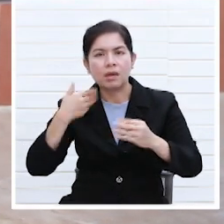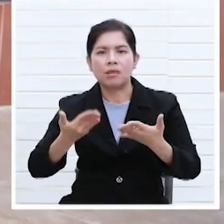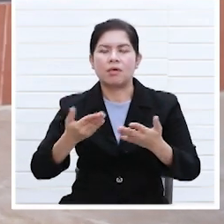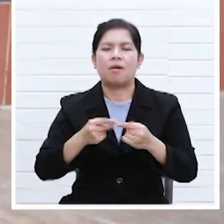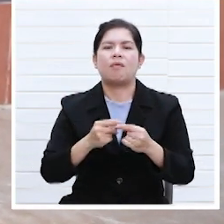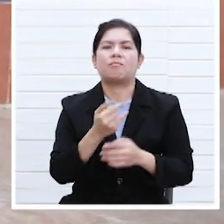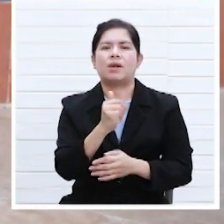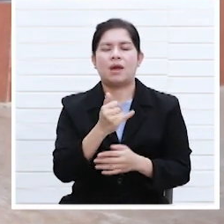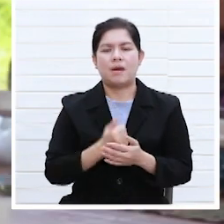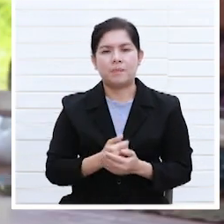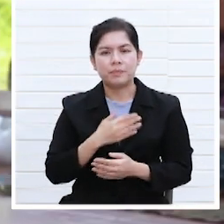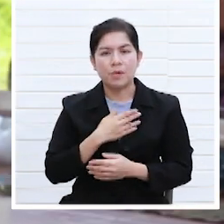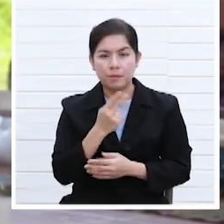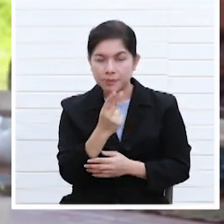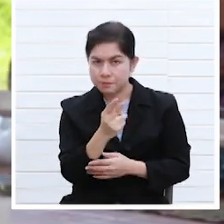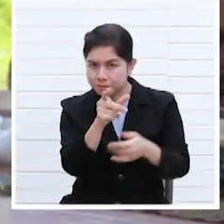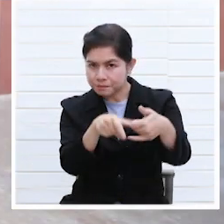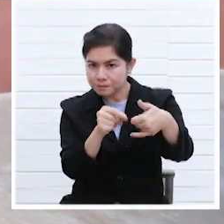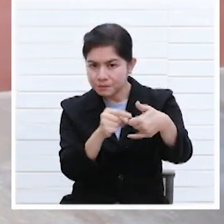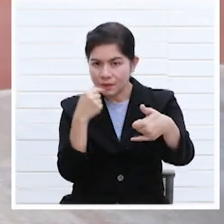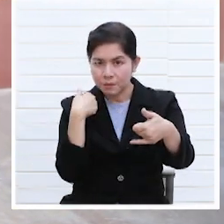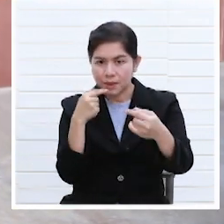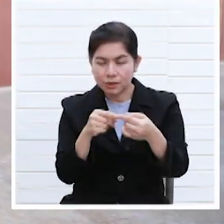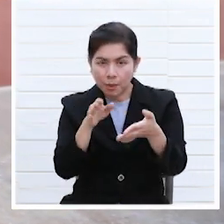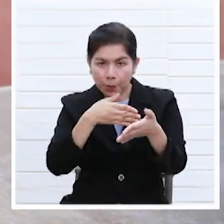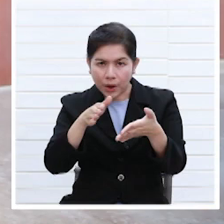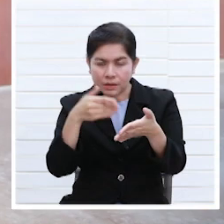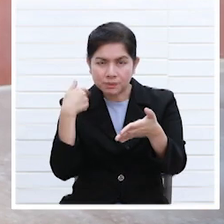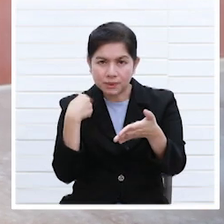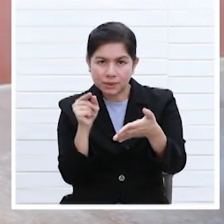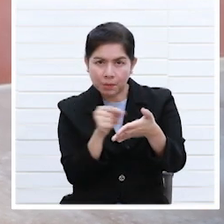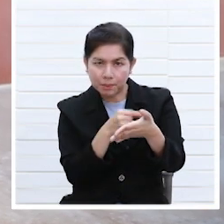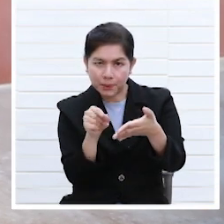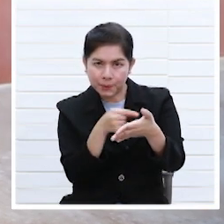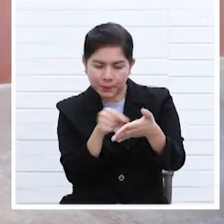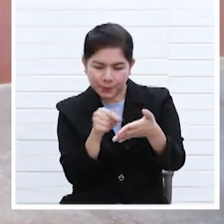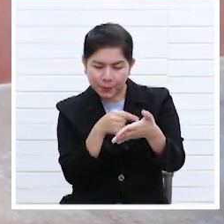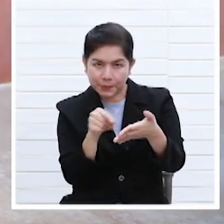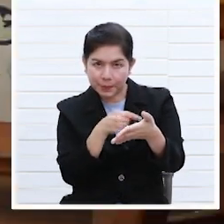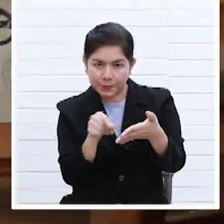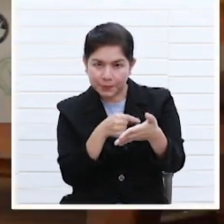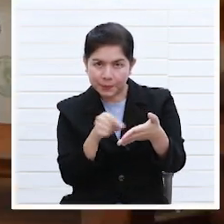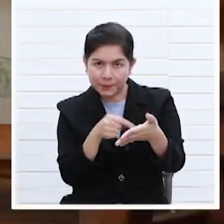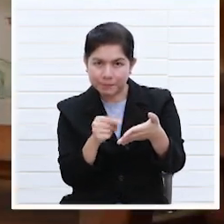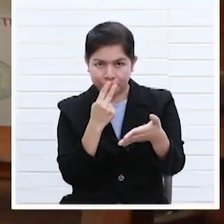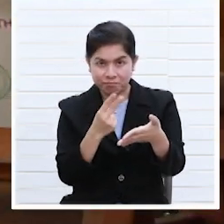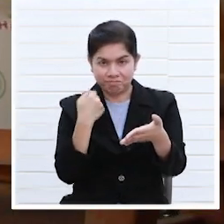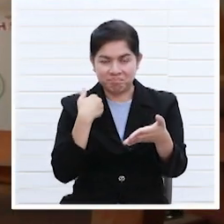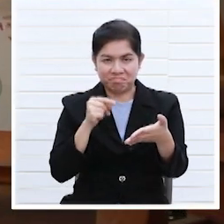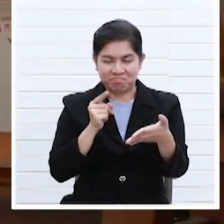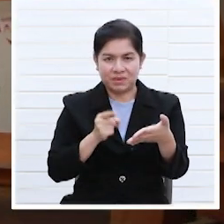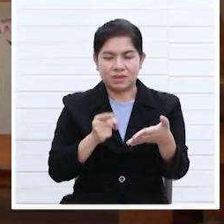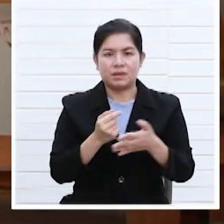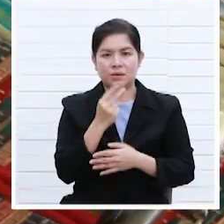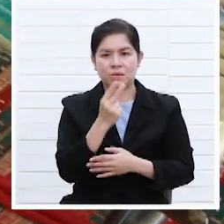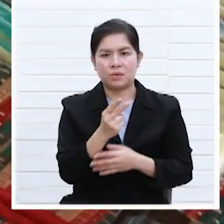ไปเงี้ยก็ได้ลายใหม่ขึ้นมา เนี่ยผมกำลังแอบเห็นเนี่ยคุณพี่คนนั้นเนี่ยเขาใช้ผู้กันนั่นคือการแต้มสีใช่ไหม ใช่ค่ะ โหนี่เห็นจริงๆนะท่านผู้ชมม